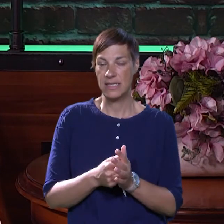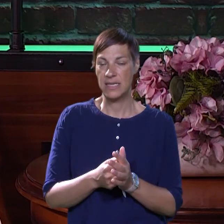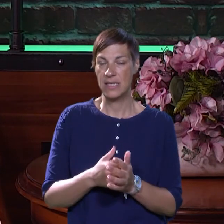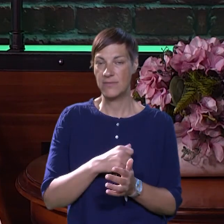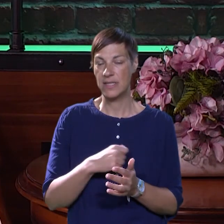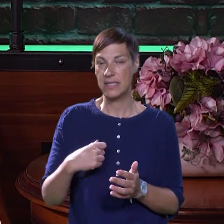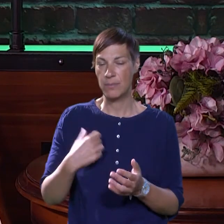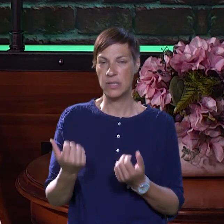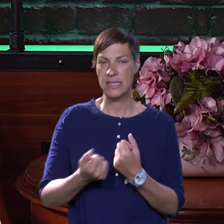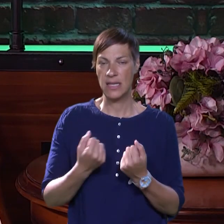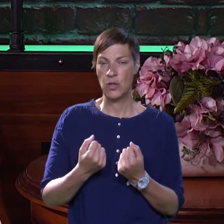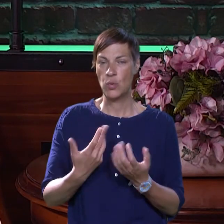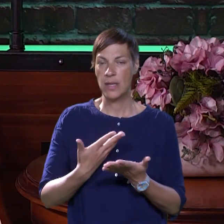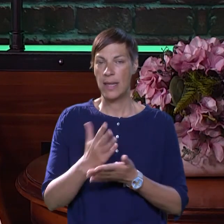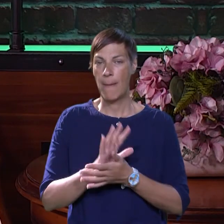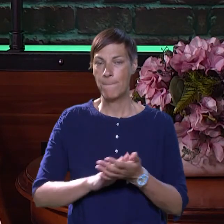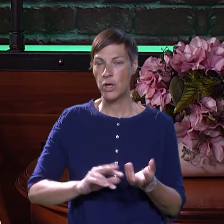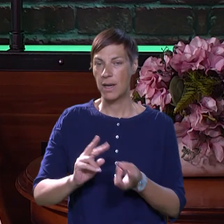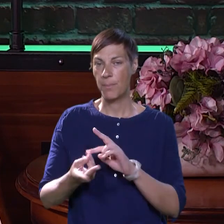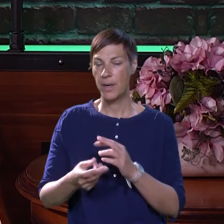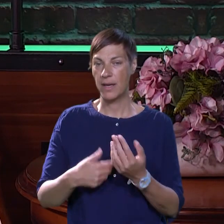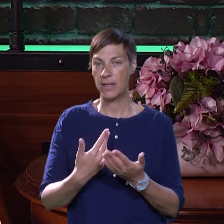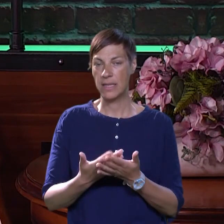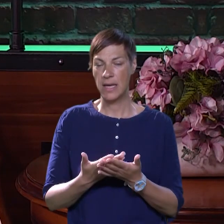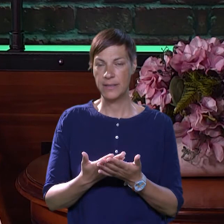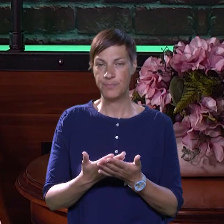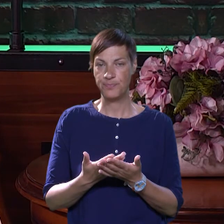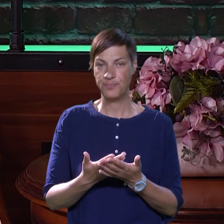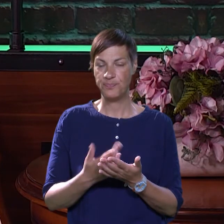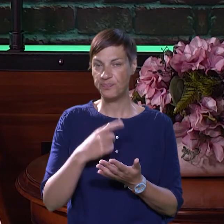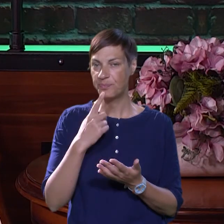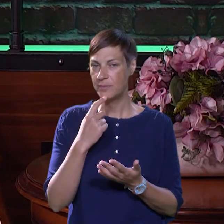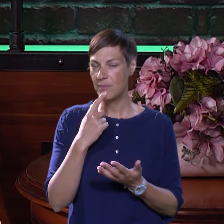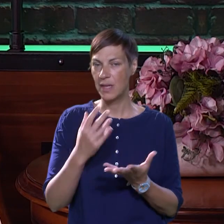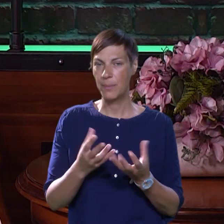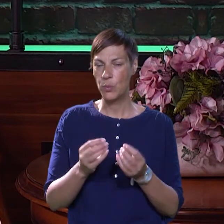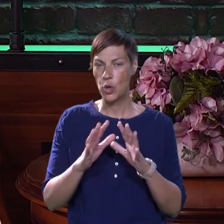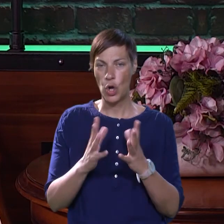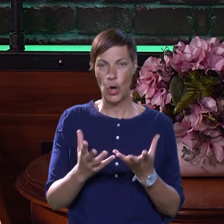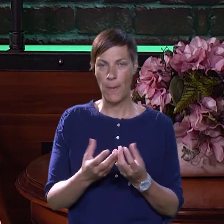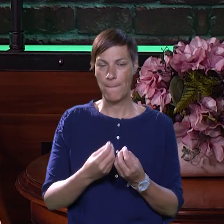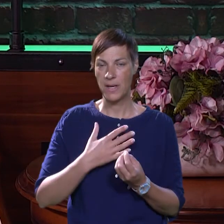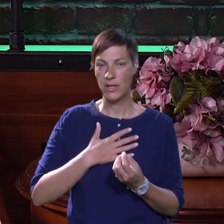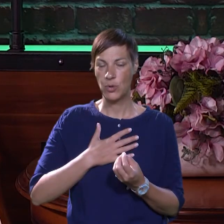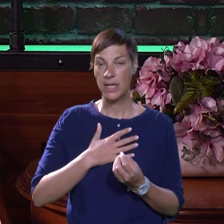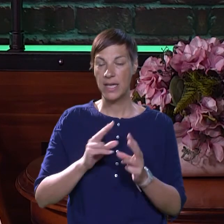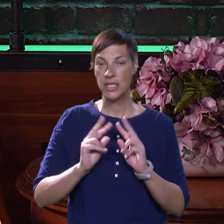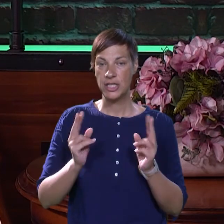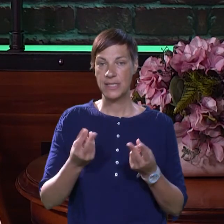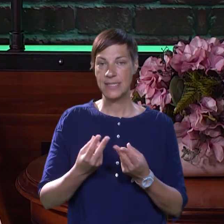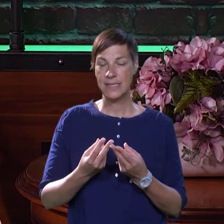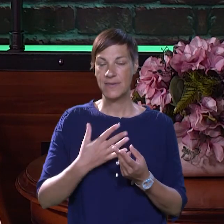Ja stvarno se trudim da pokrenemo i preokrenemo taj narativ, jer jezik jako puno oblikuje naš